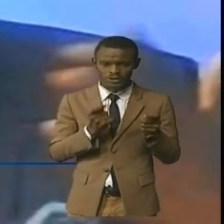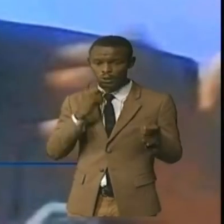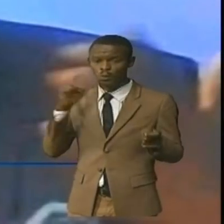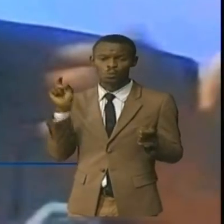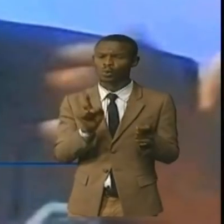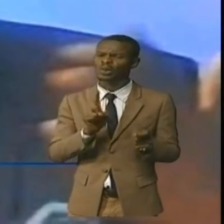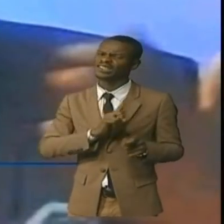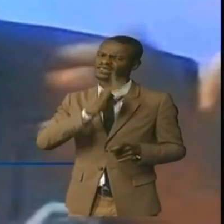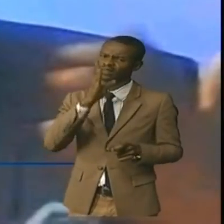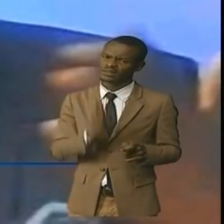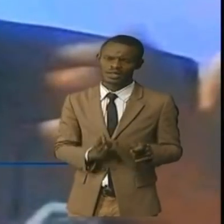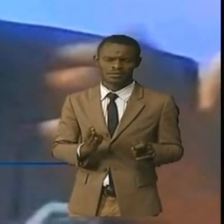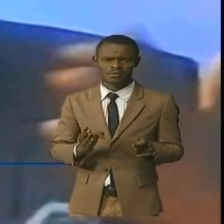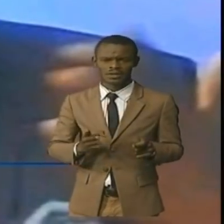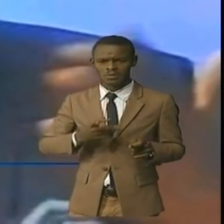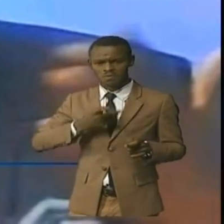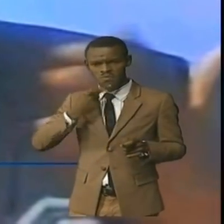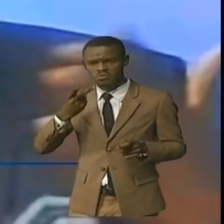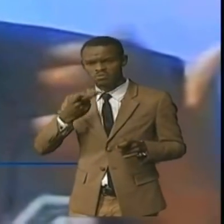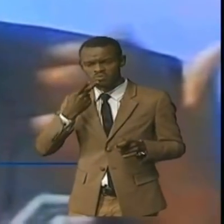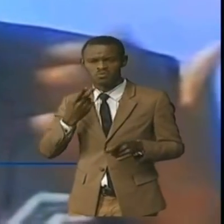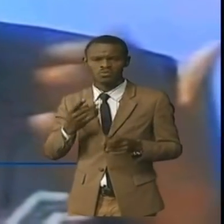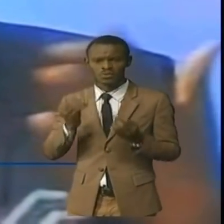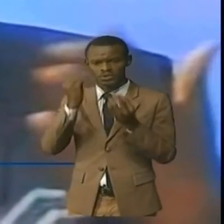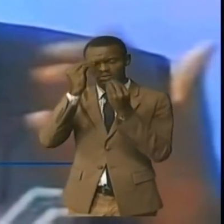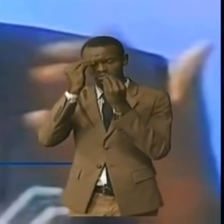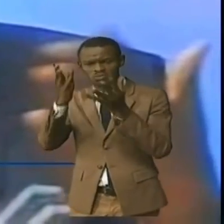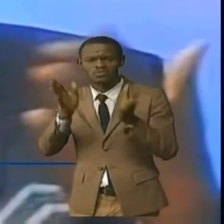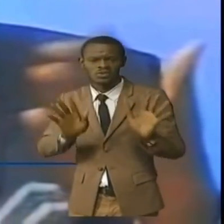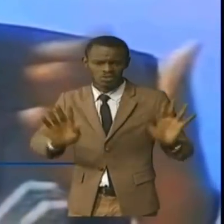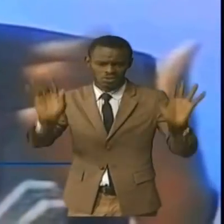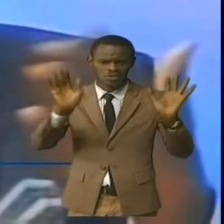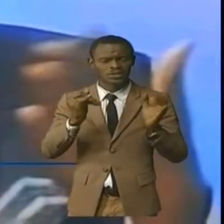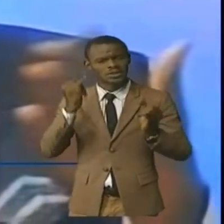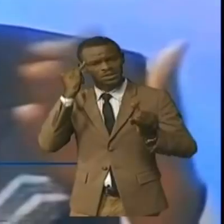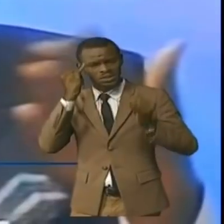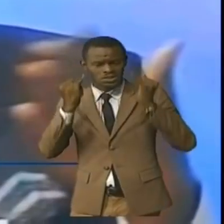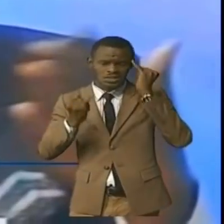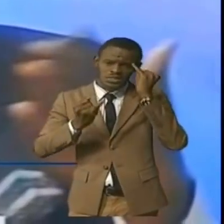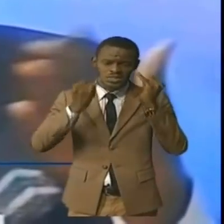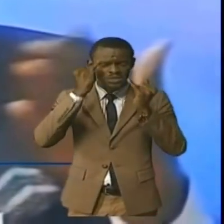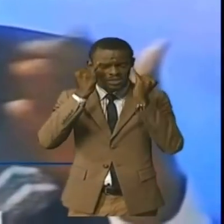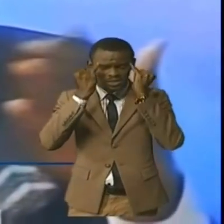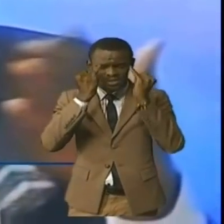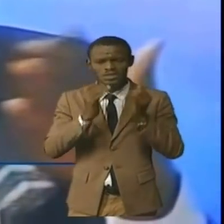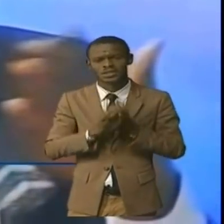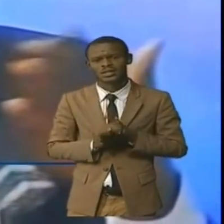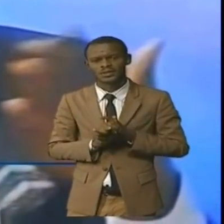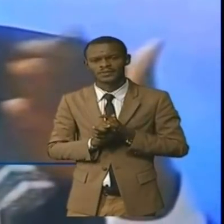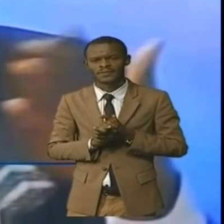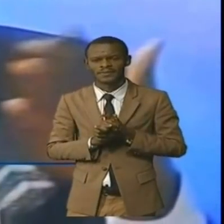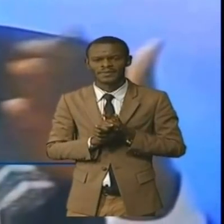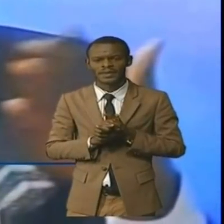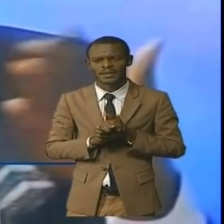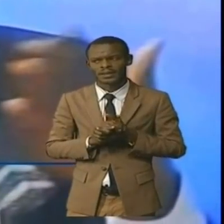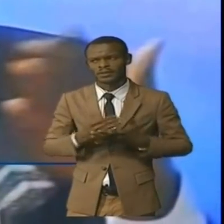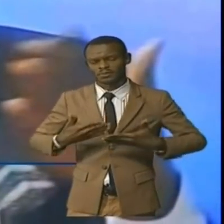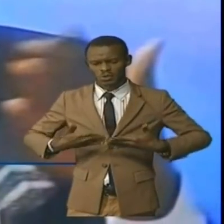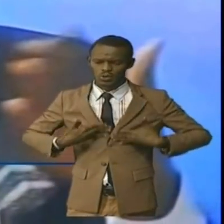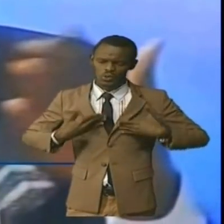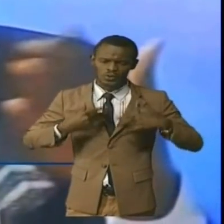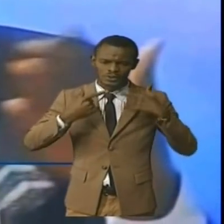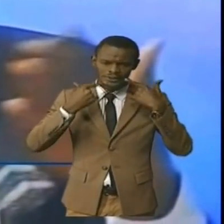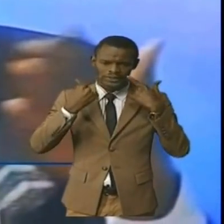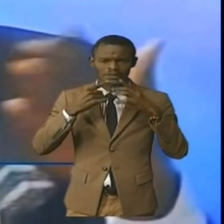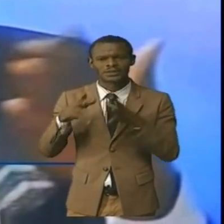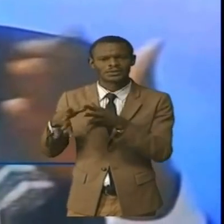longues parades linguistiques, teintées d'une confraternité conviviale et caractérisées par les interminables sourires de l'assistance tout